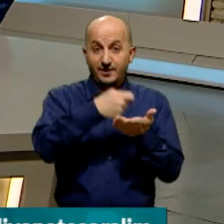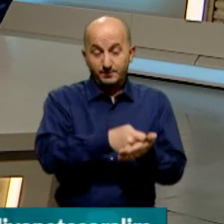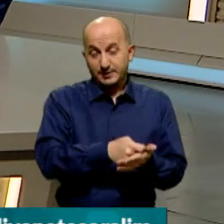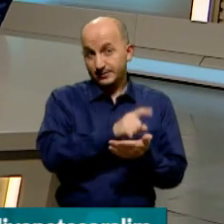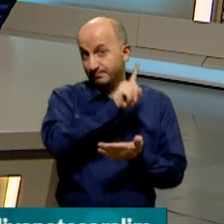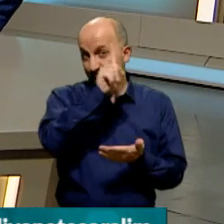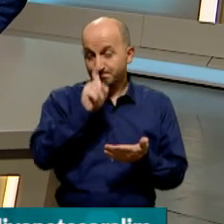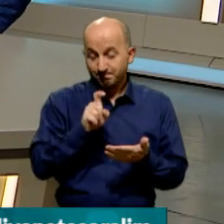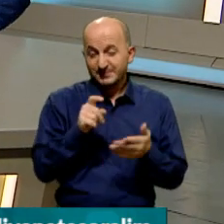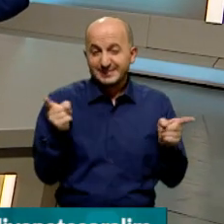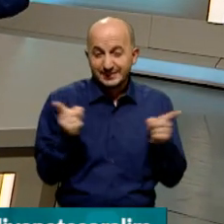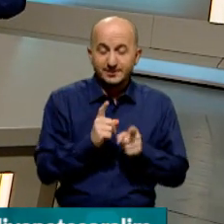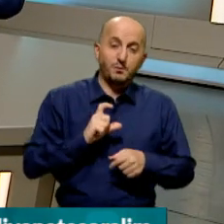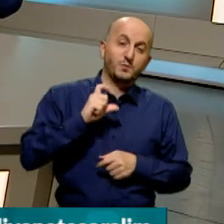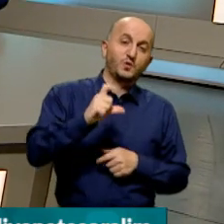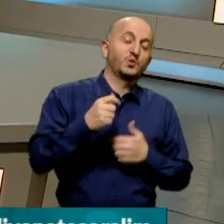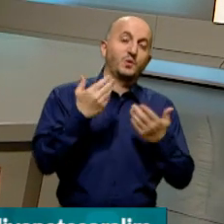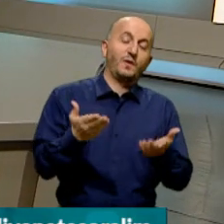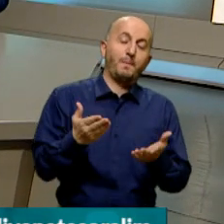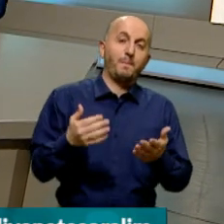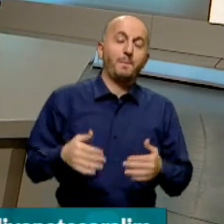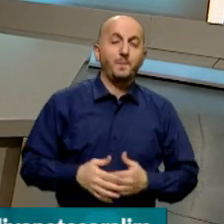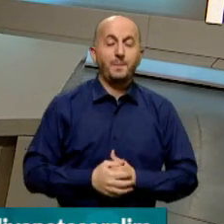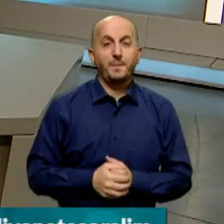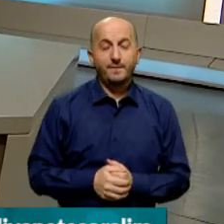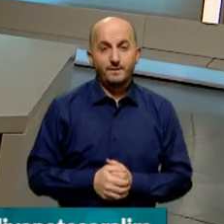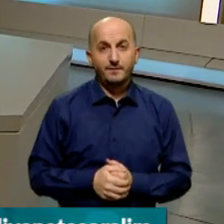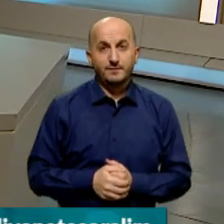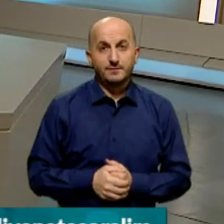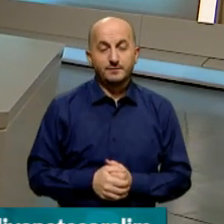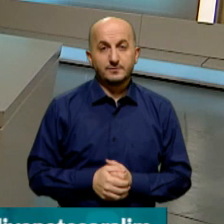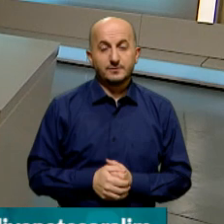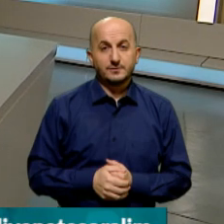sorulmuş. Kısa bir cevap istirham ediyorum hocam. Telefonumuz bekledi çünkü biraz.